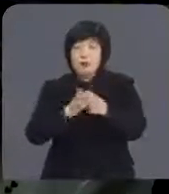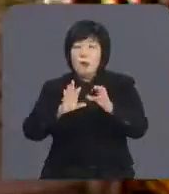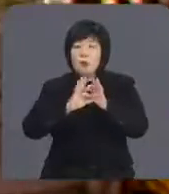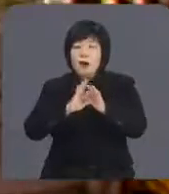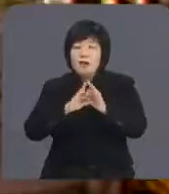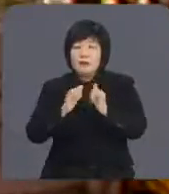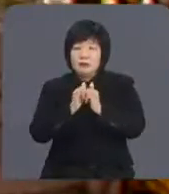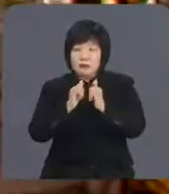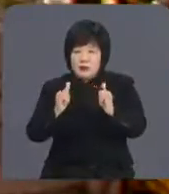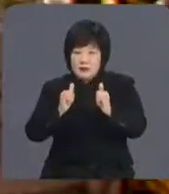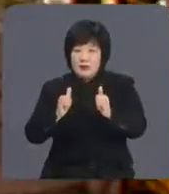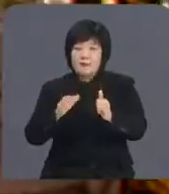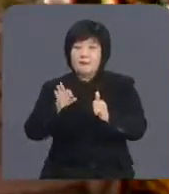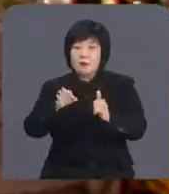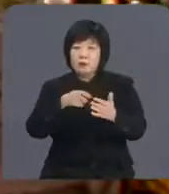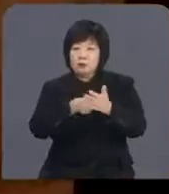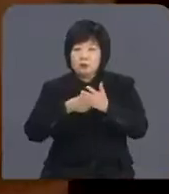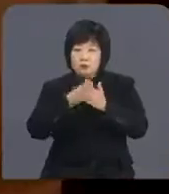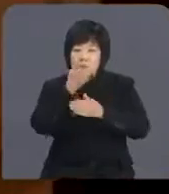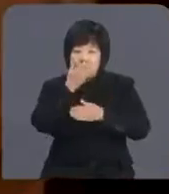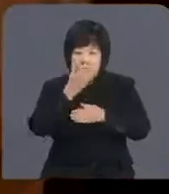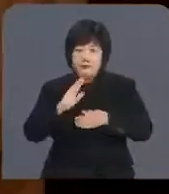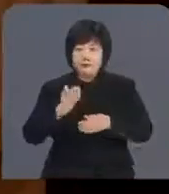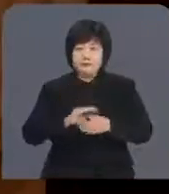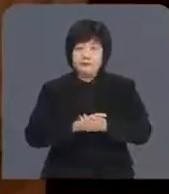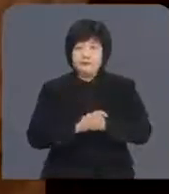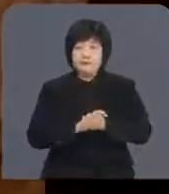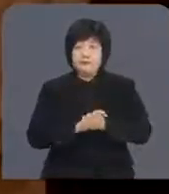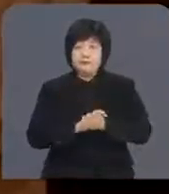절감할 수 있습니다 kbs 뉴스 공도 입니다